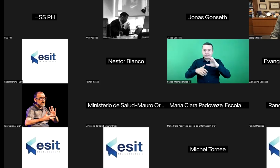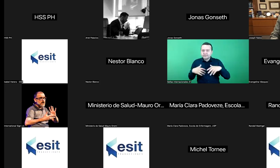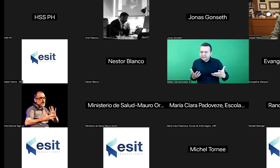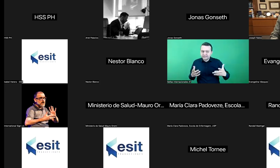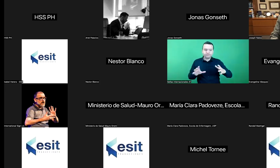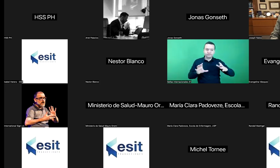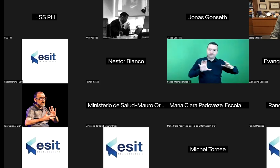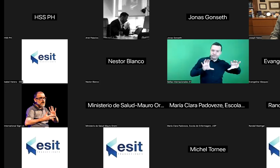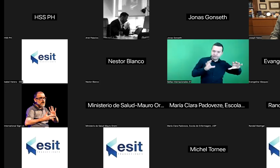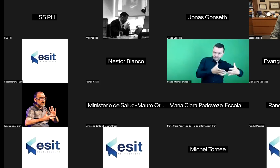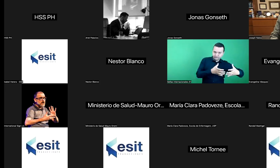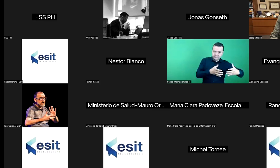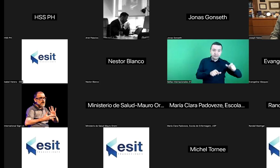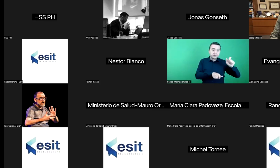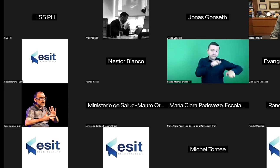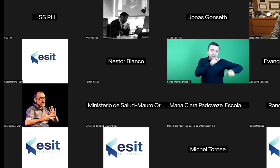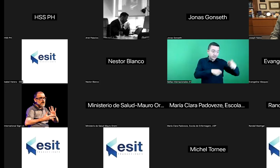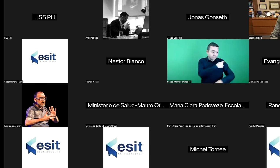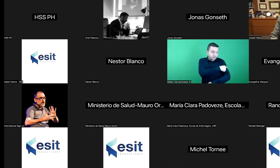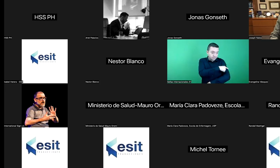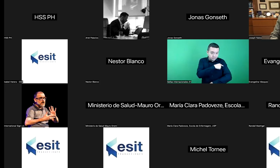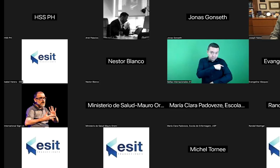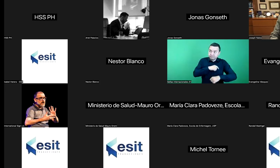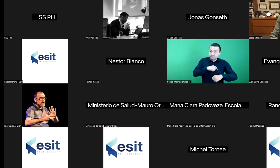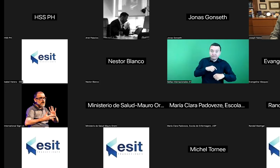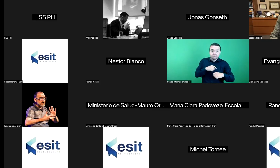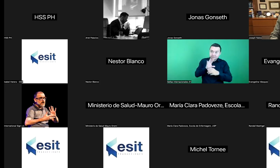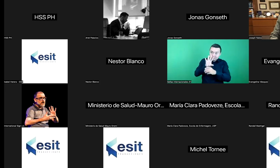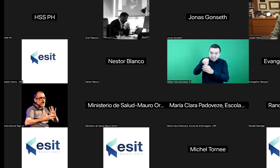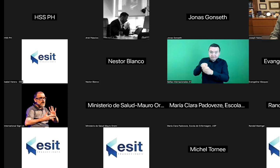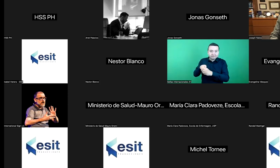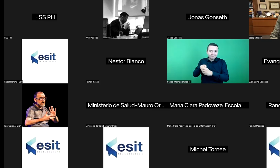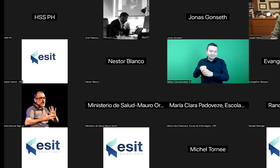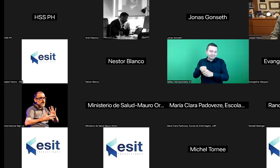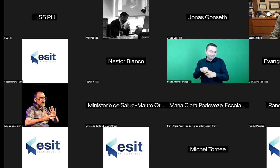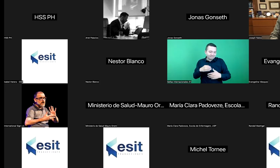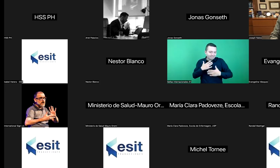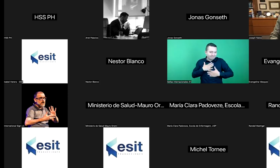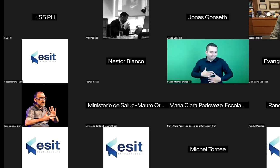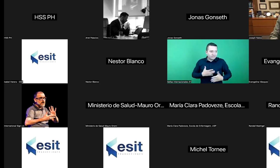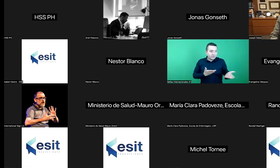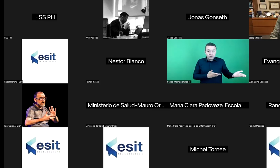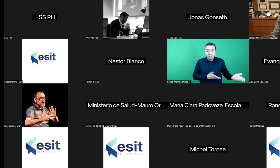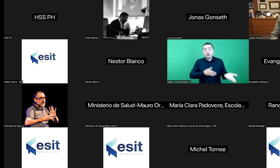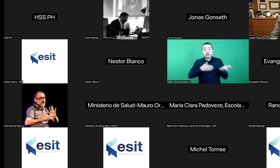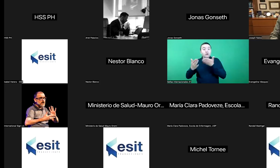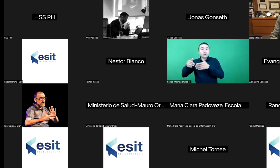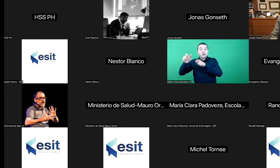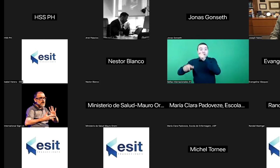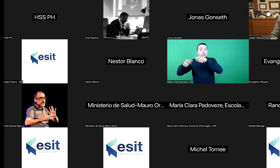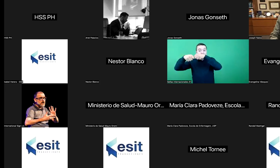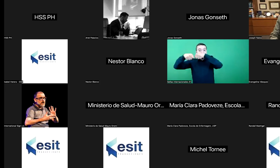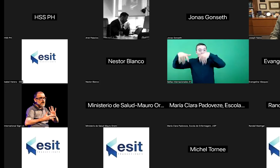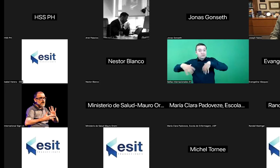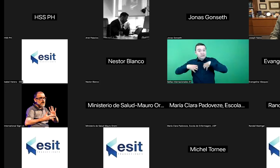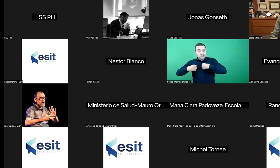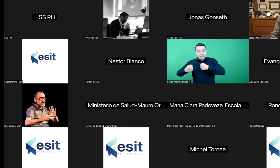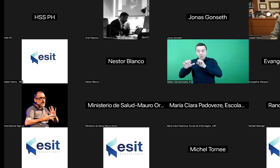production, de la fourniture des services de santé. Je voudrais surtout souligner les